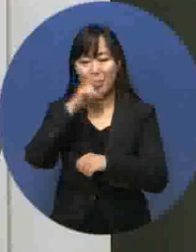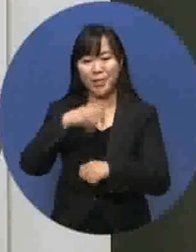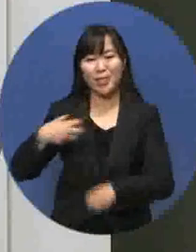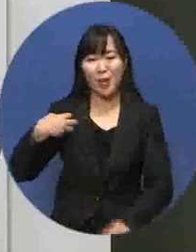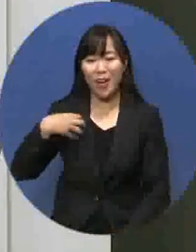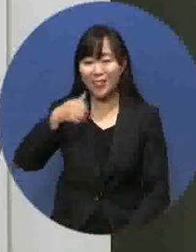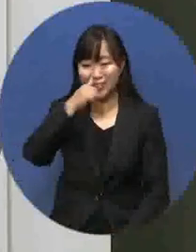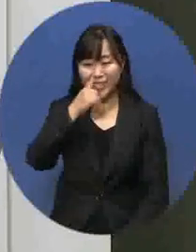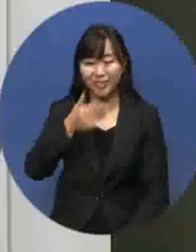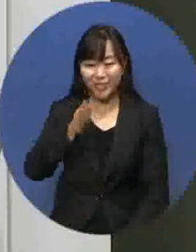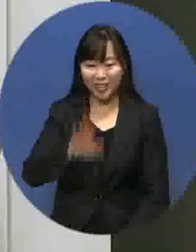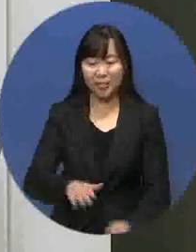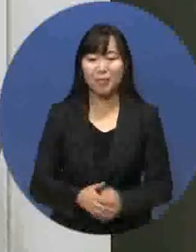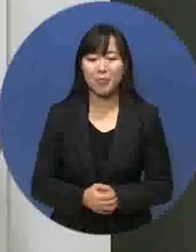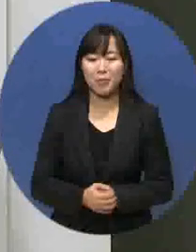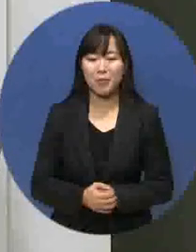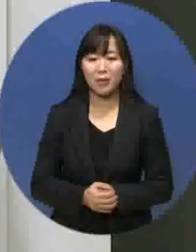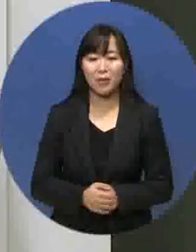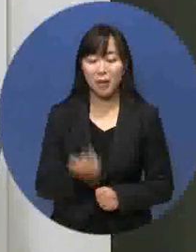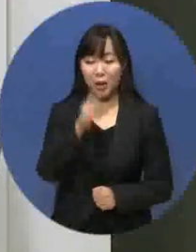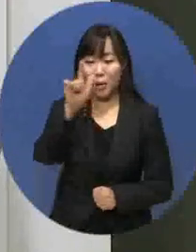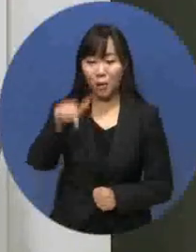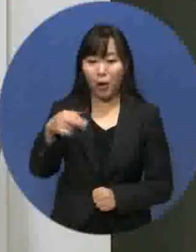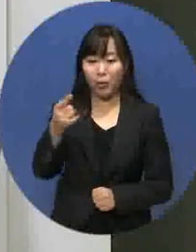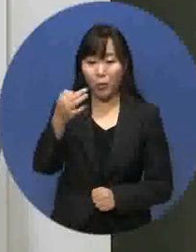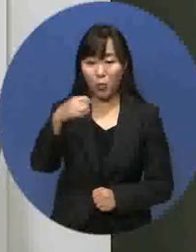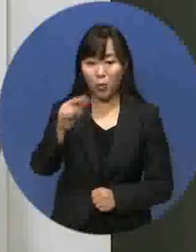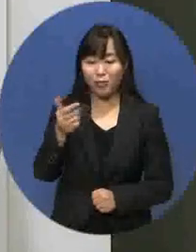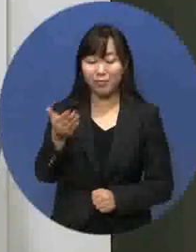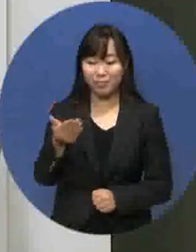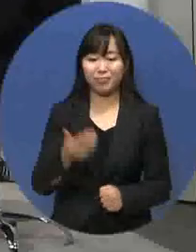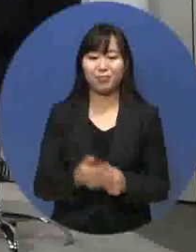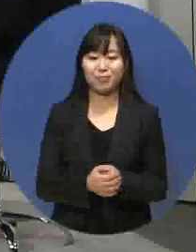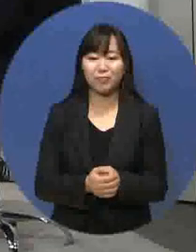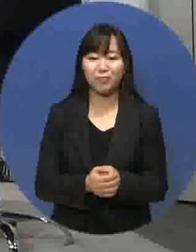하겠지만은 그러면은 곽도원 씨는